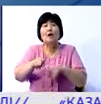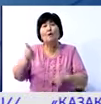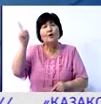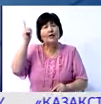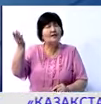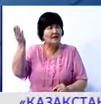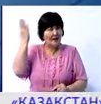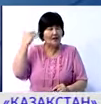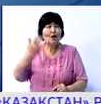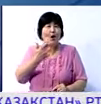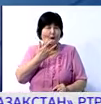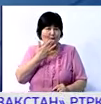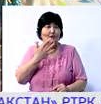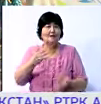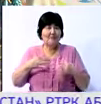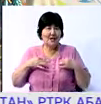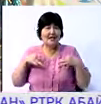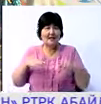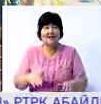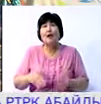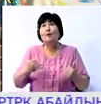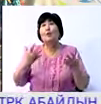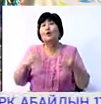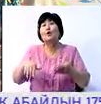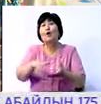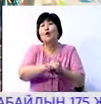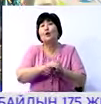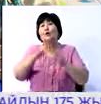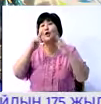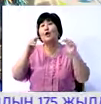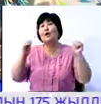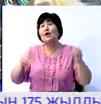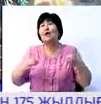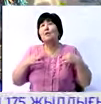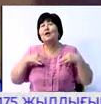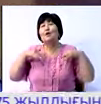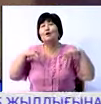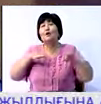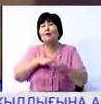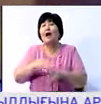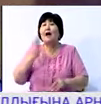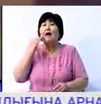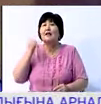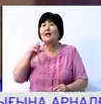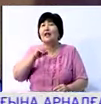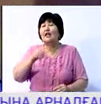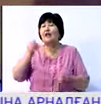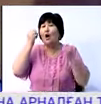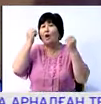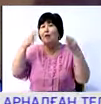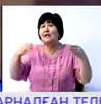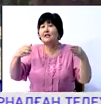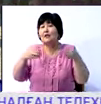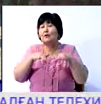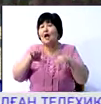келе жатқан ұлық мерекесі. Бұл күні достық үйінің алды мереке думанға толы болды. Татар этномәдени бірлестігінің ұйымдастыруымен